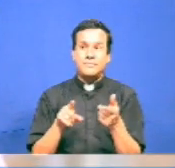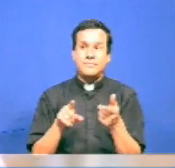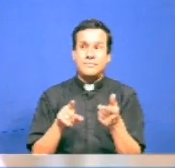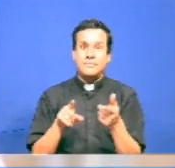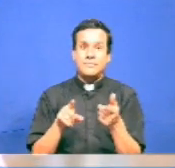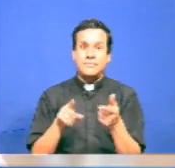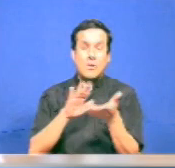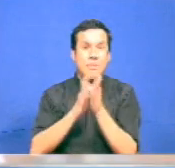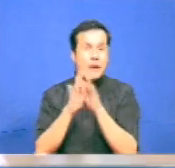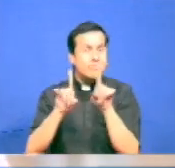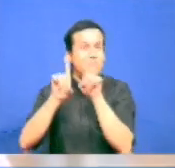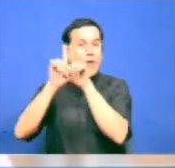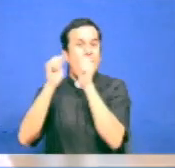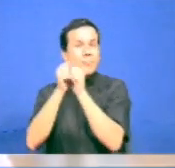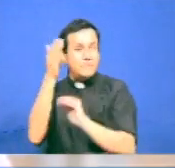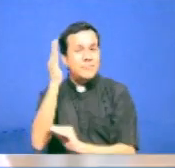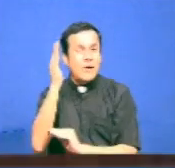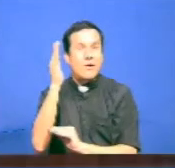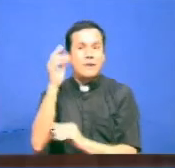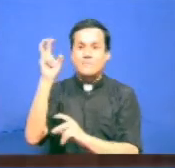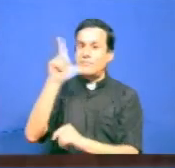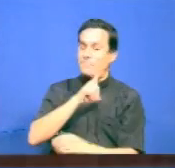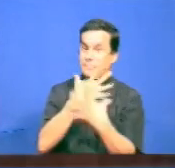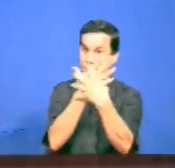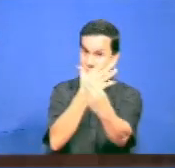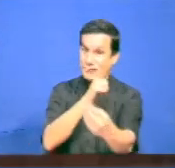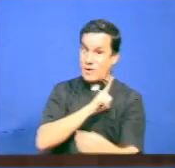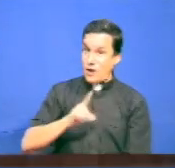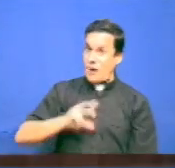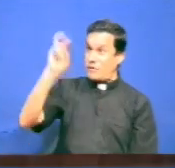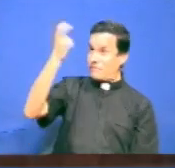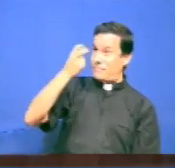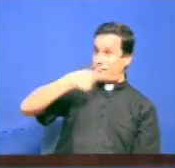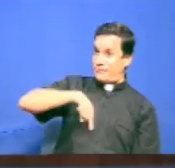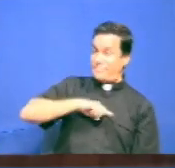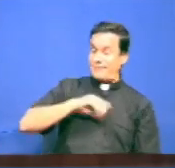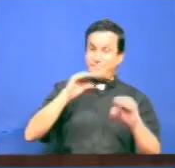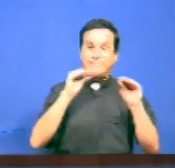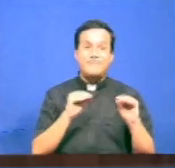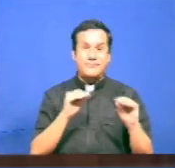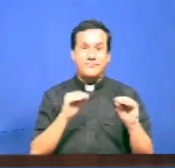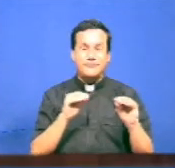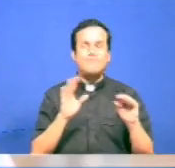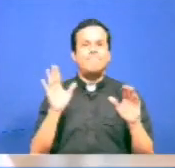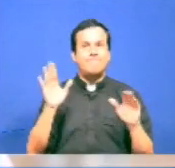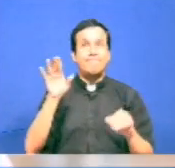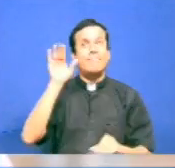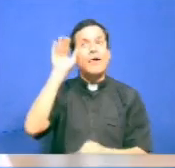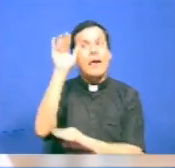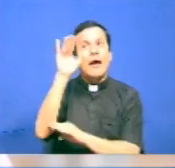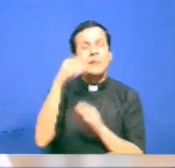kimungu. Bwana utusikie. Bwana tunakuomba utusikie. Utuongoze